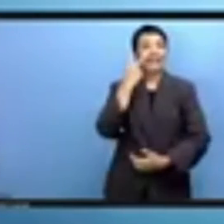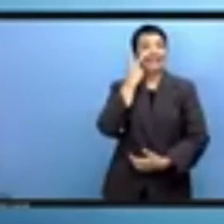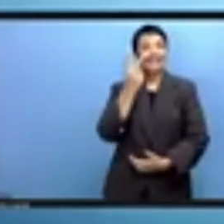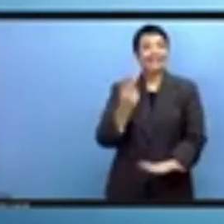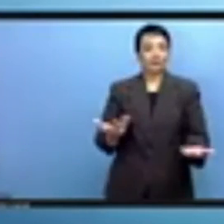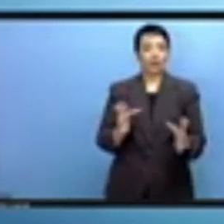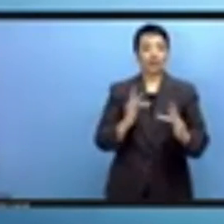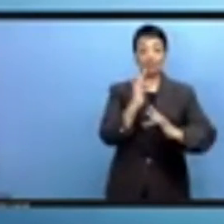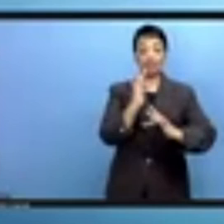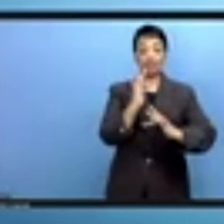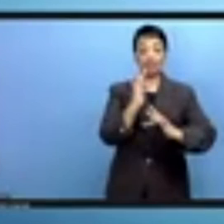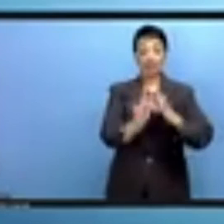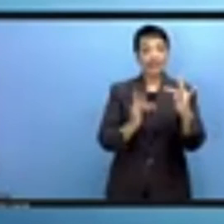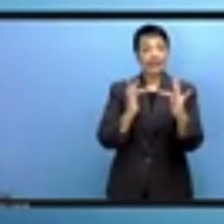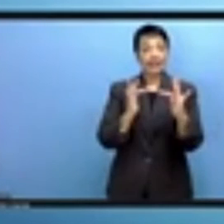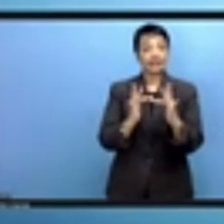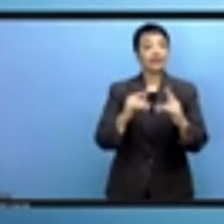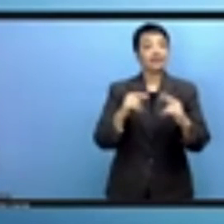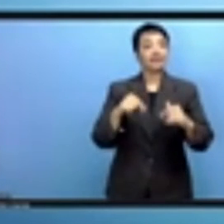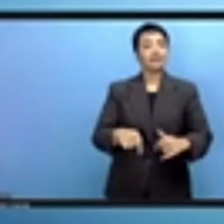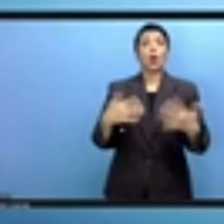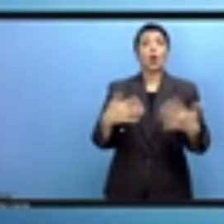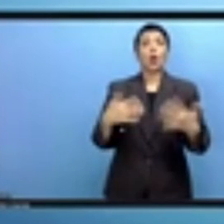权利的一个重要的方式。